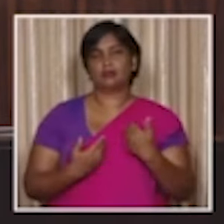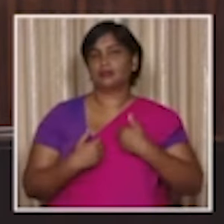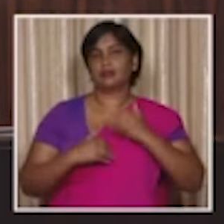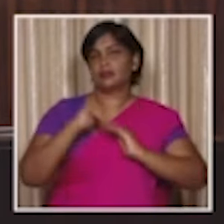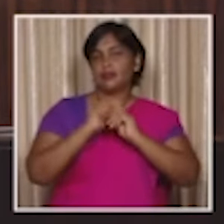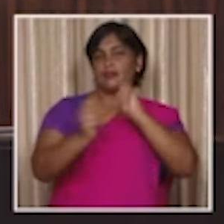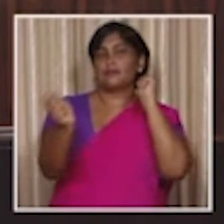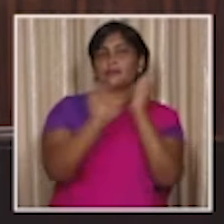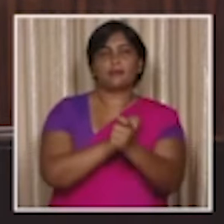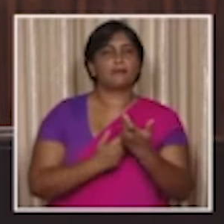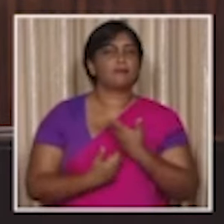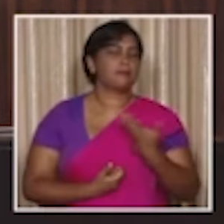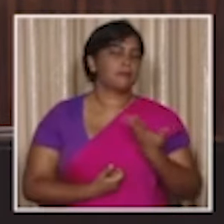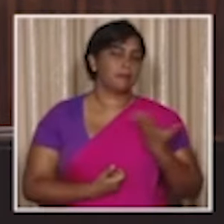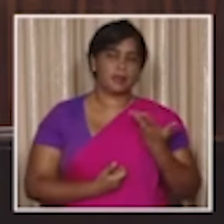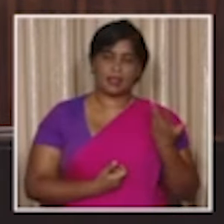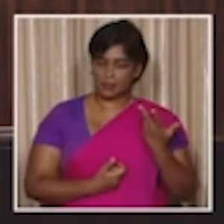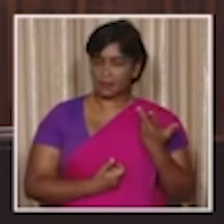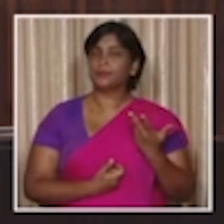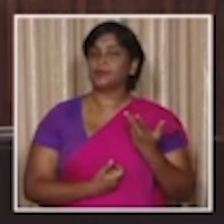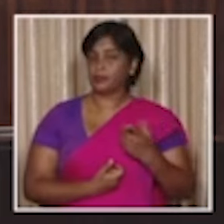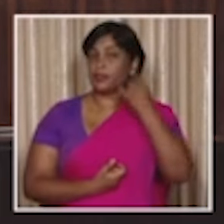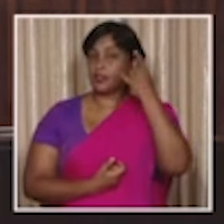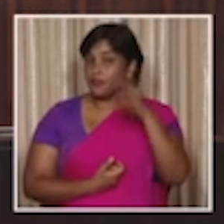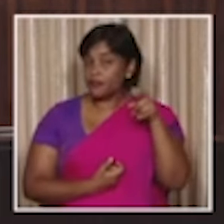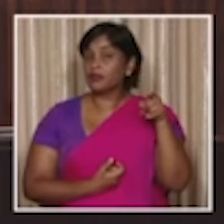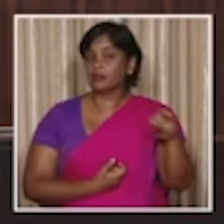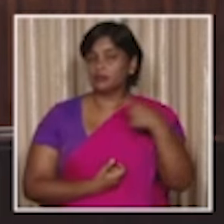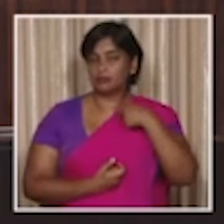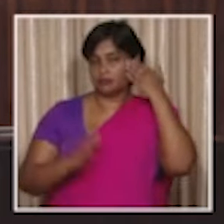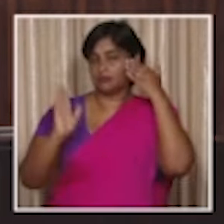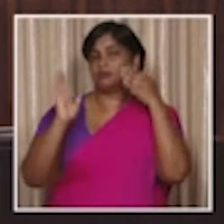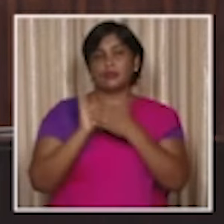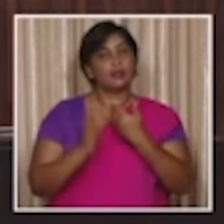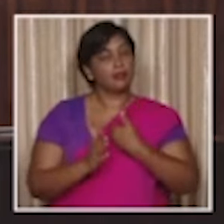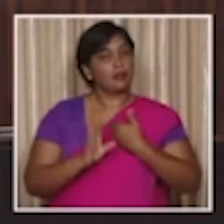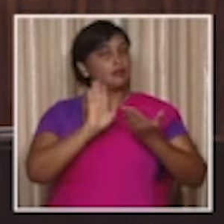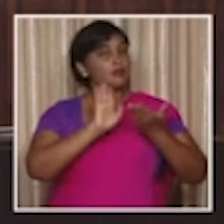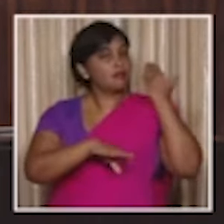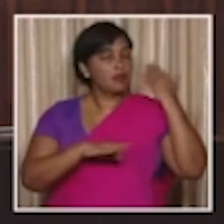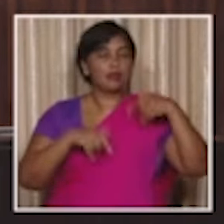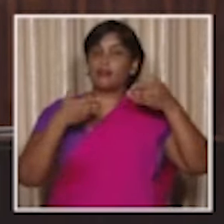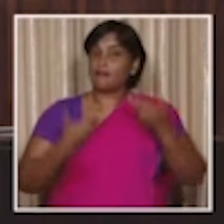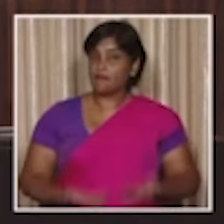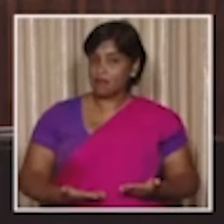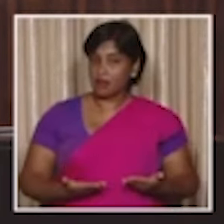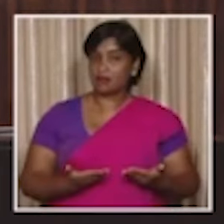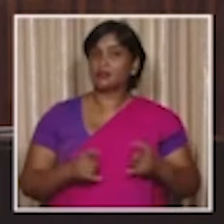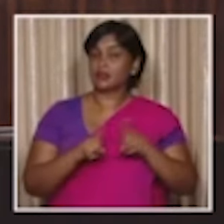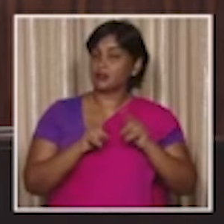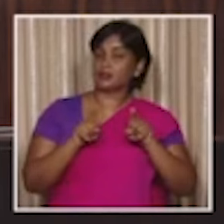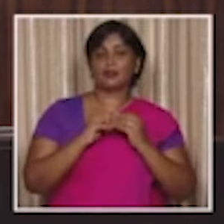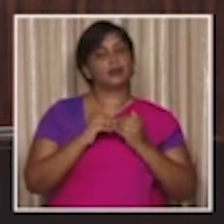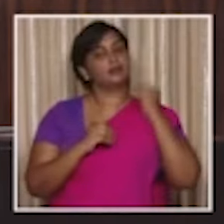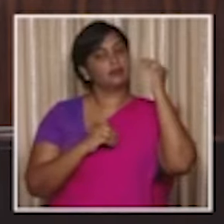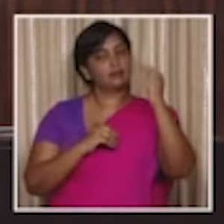ක්‍රමයක් වෙනස් කරන්න අපට පුළුවන් වන්නේ නැහැ. ඒ බව අවධානය කරමින් මම අතීතය, වර්තමානය සහ